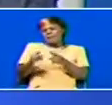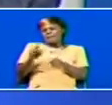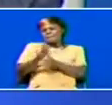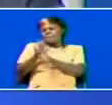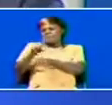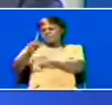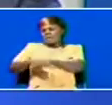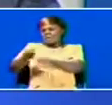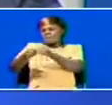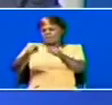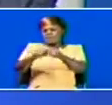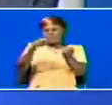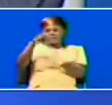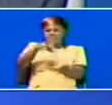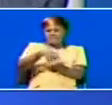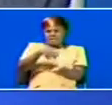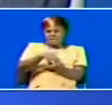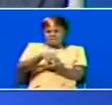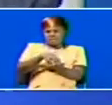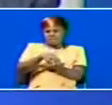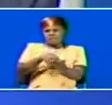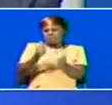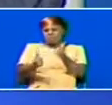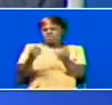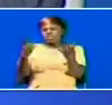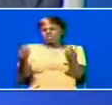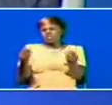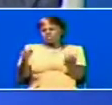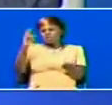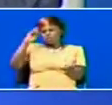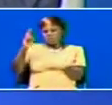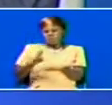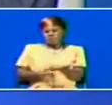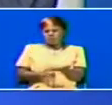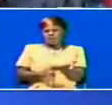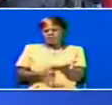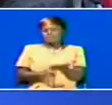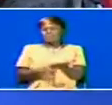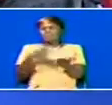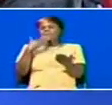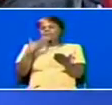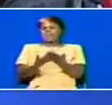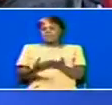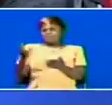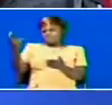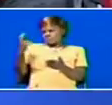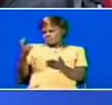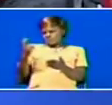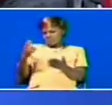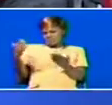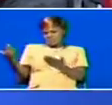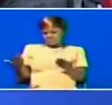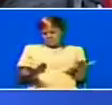sana kesi ambayo labda ingekuwa na urahisi kutambua nani alitenda uhalifu. Asante sana mtazamaji, nimeleta